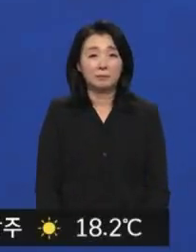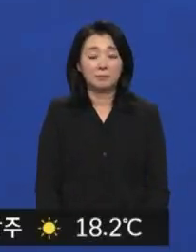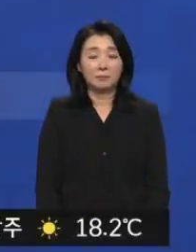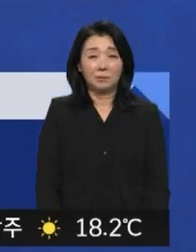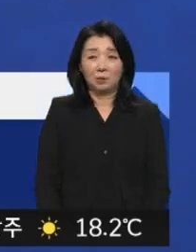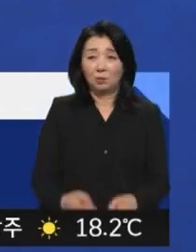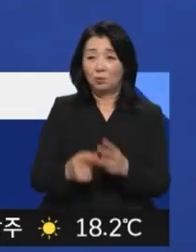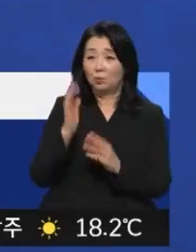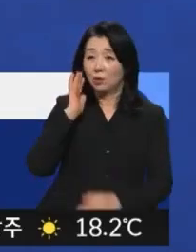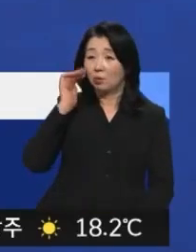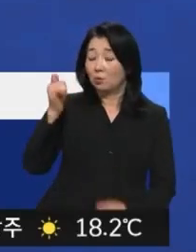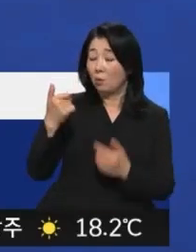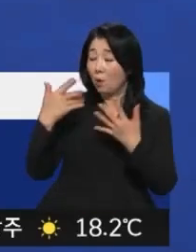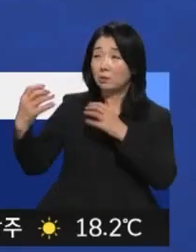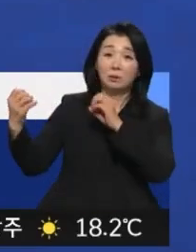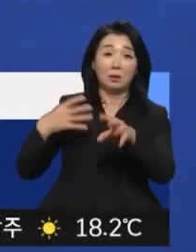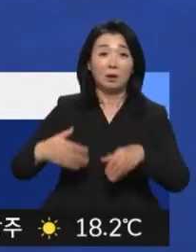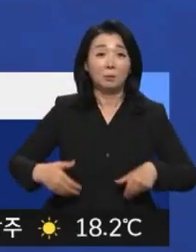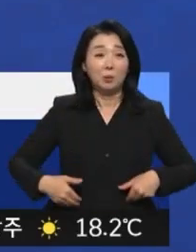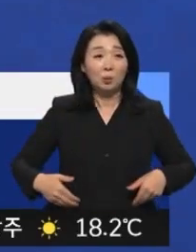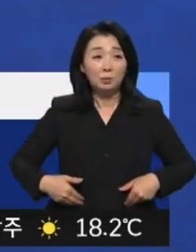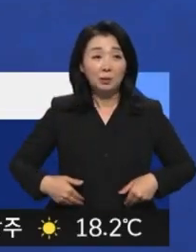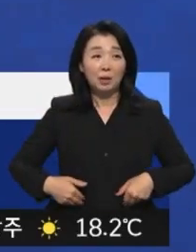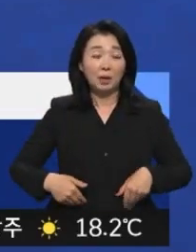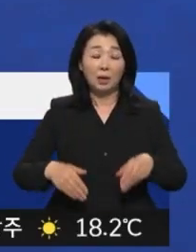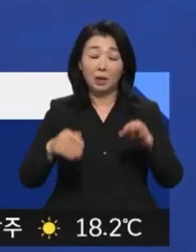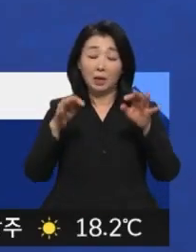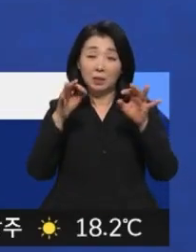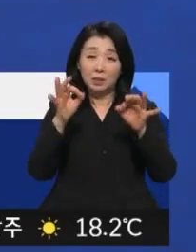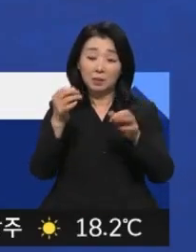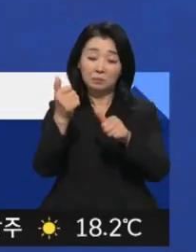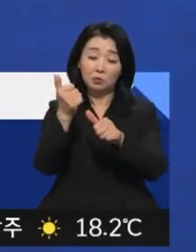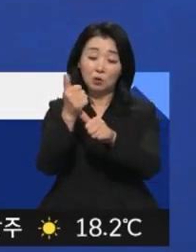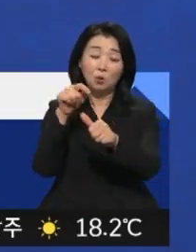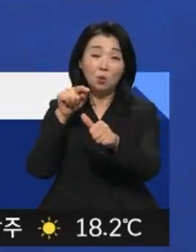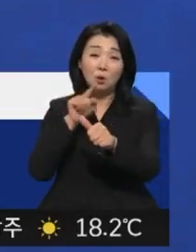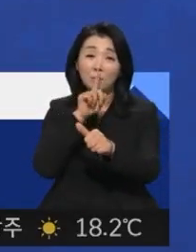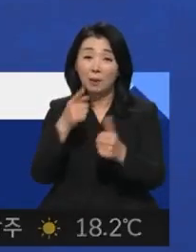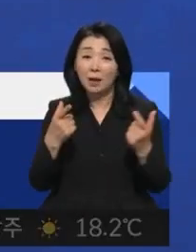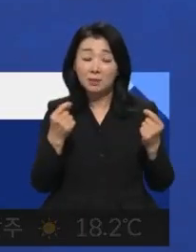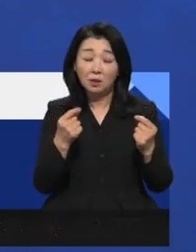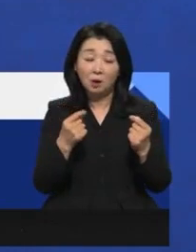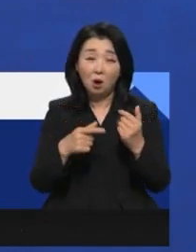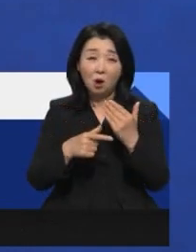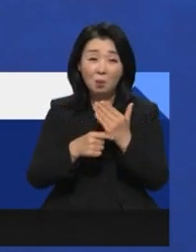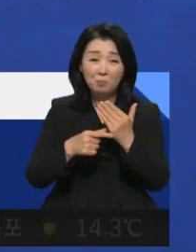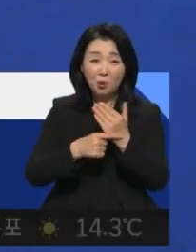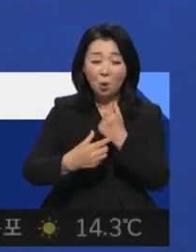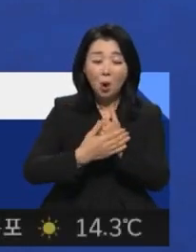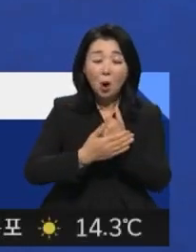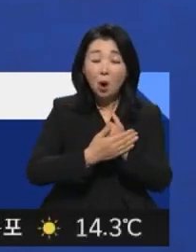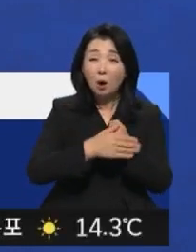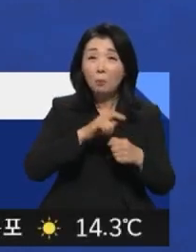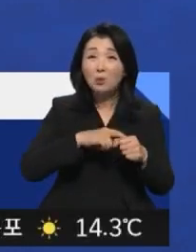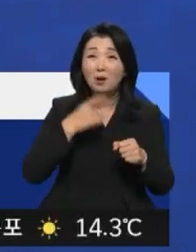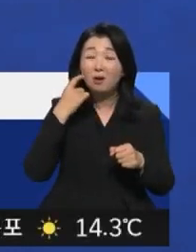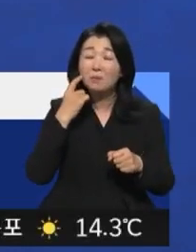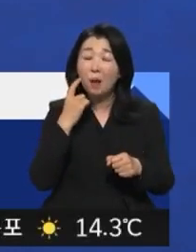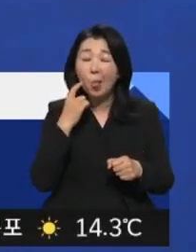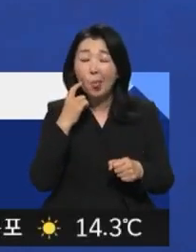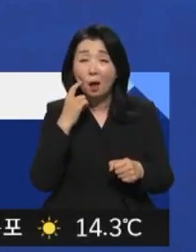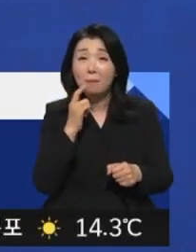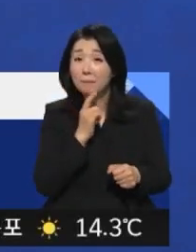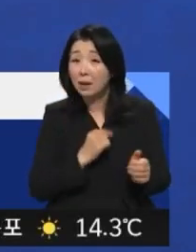윤석열 대통령이 분명하게 답해야 합니다. 김재원 수석 최고위원의 말처럼 표를 얻기 위해 거짓말을 한 것입니까? 윤석열